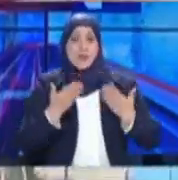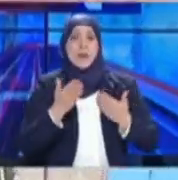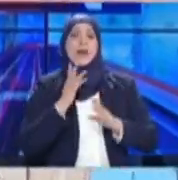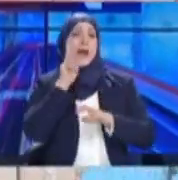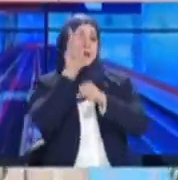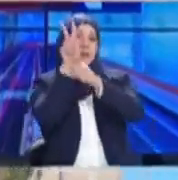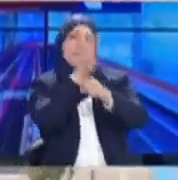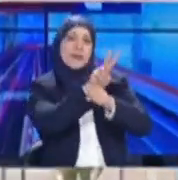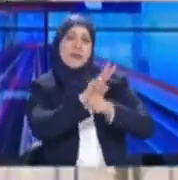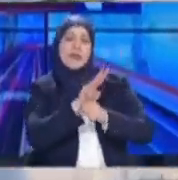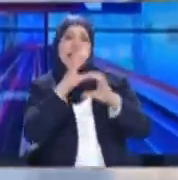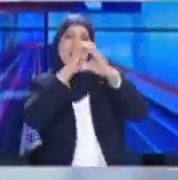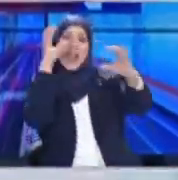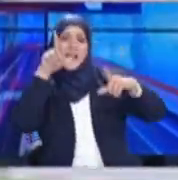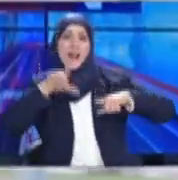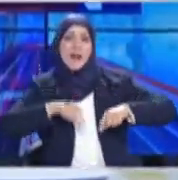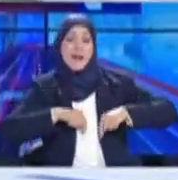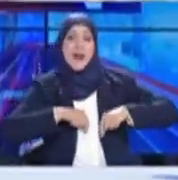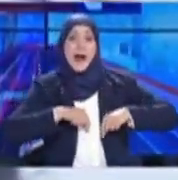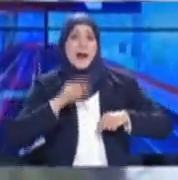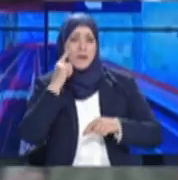من المواطنين اللي